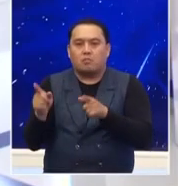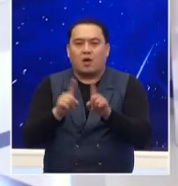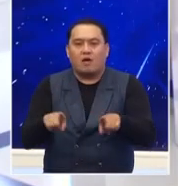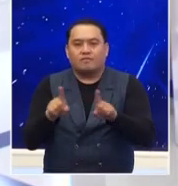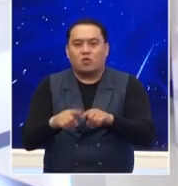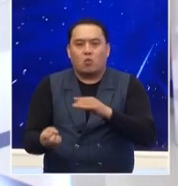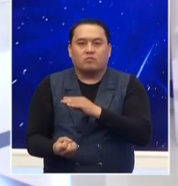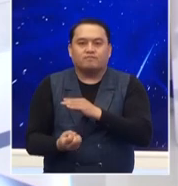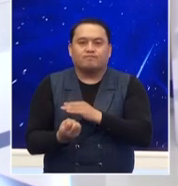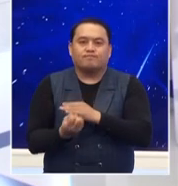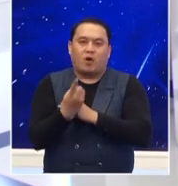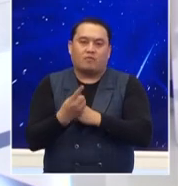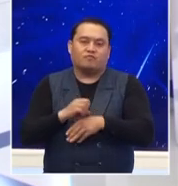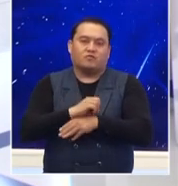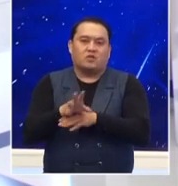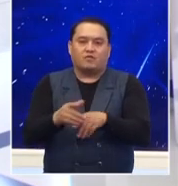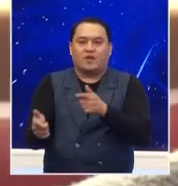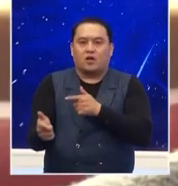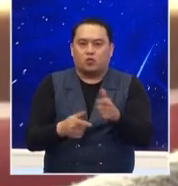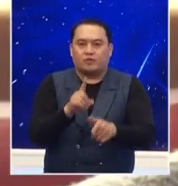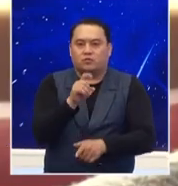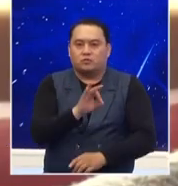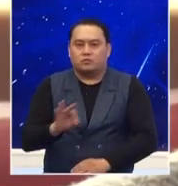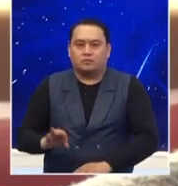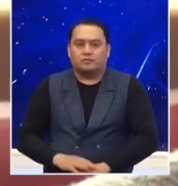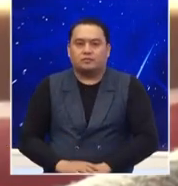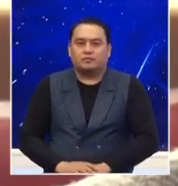повторному всплеску коронавирусной инфекции готова.